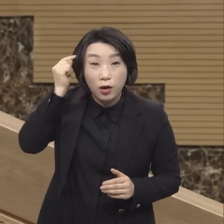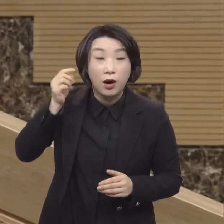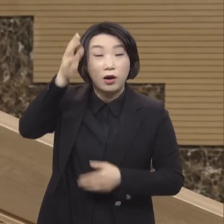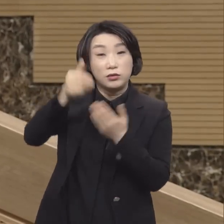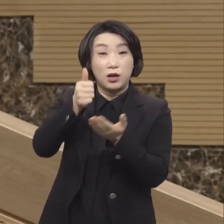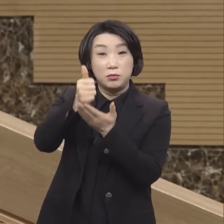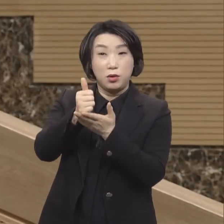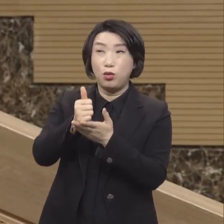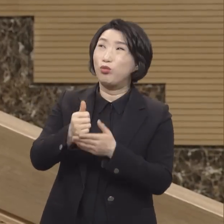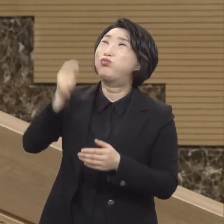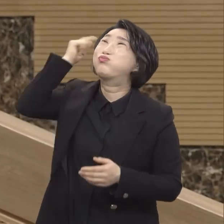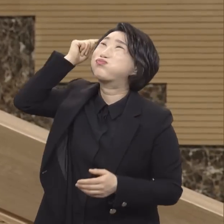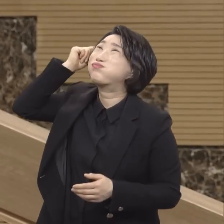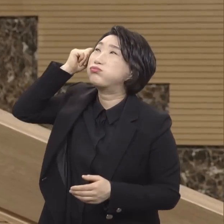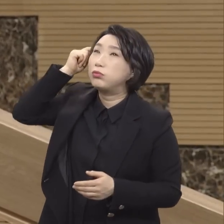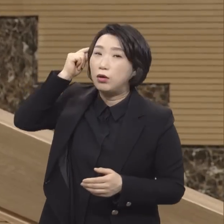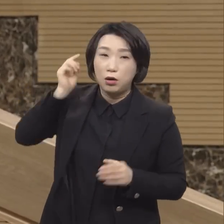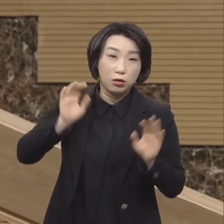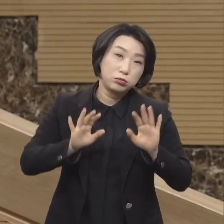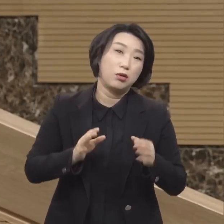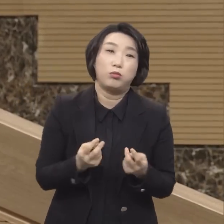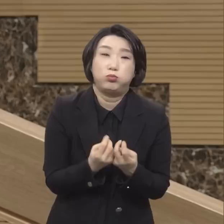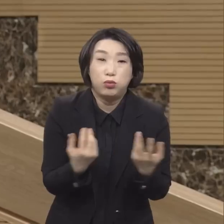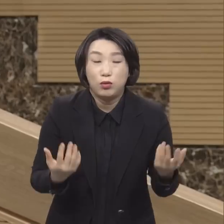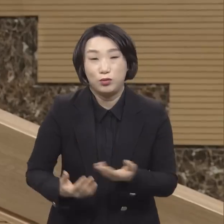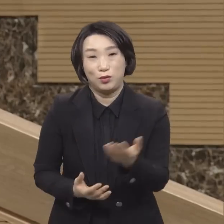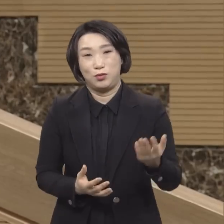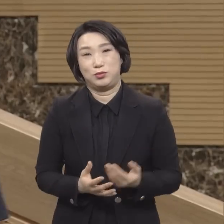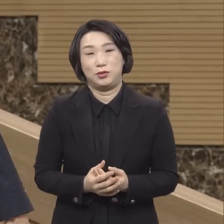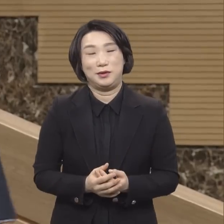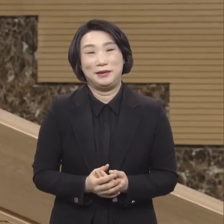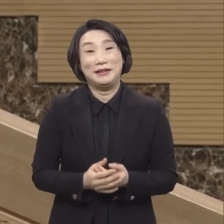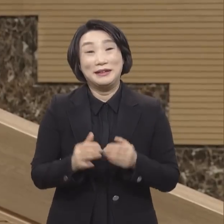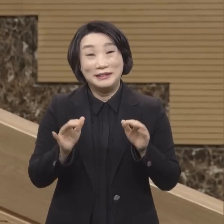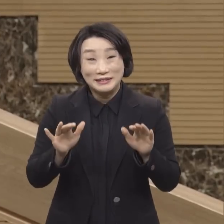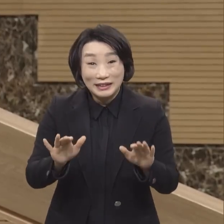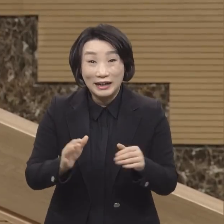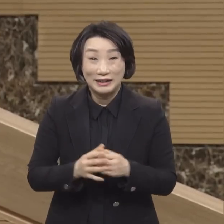하나님은 그러십니까? 우리는 그럴 필요가 없어. 그게